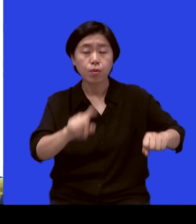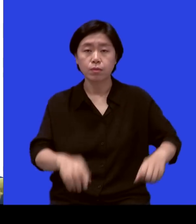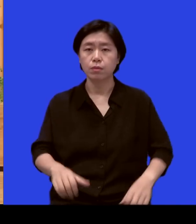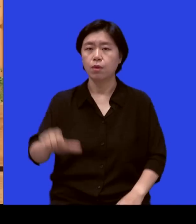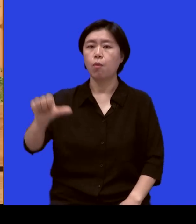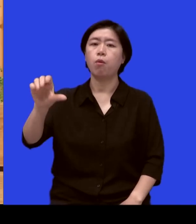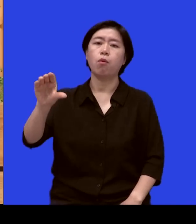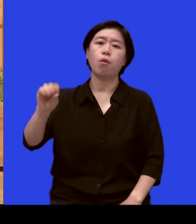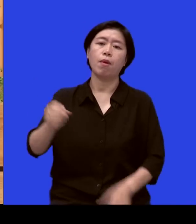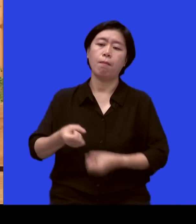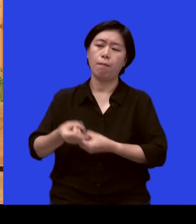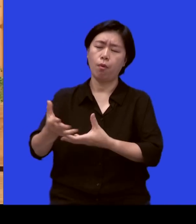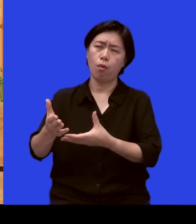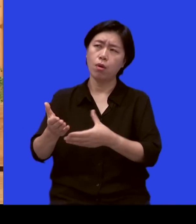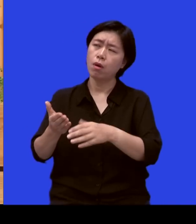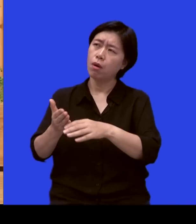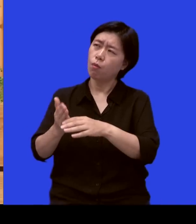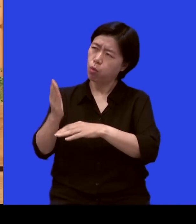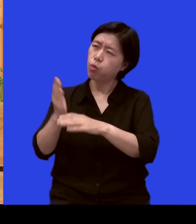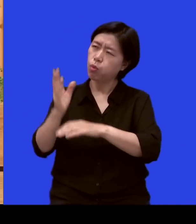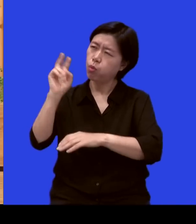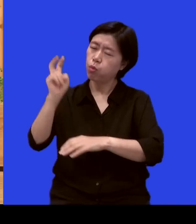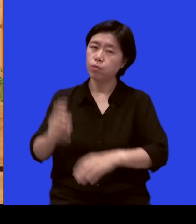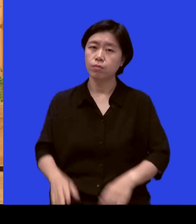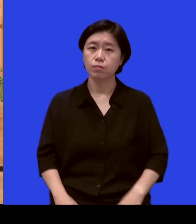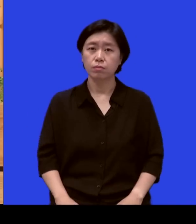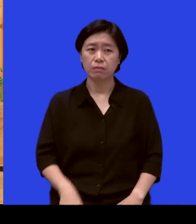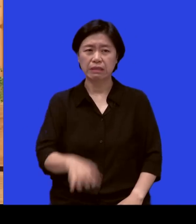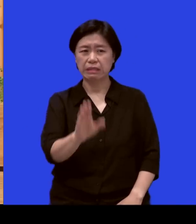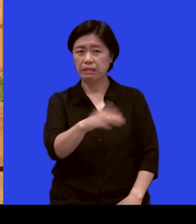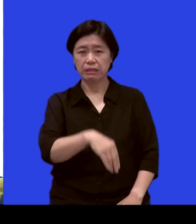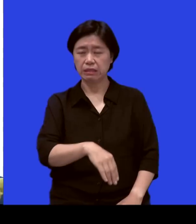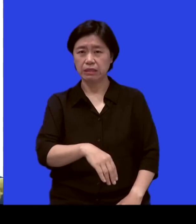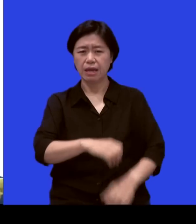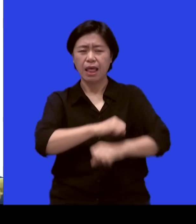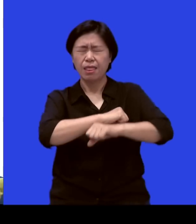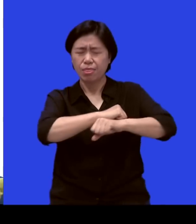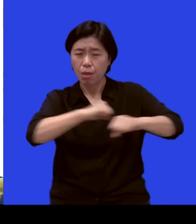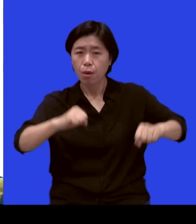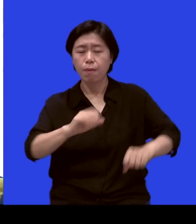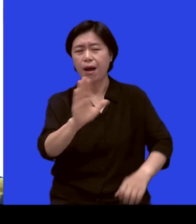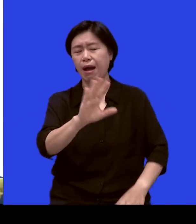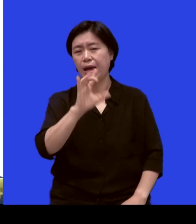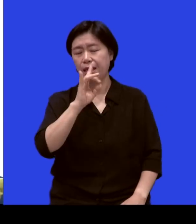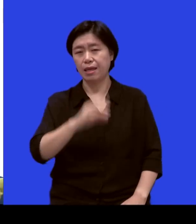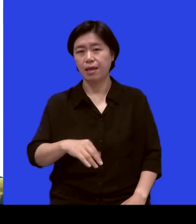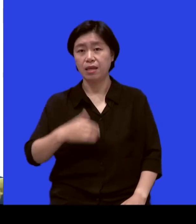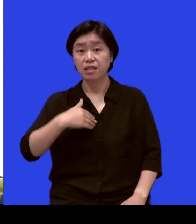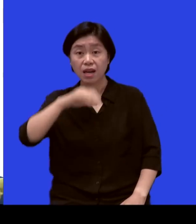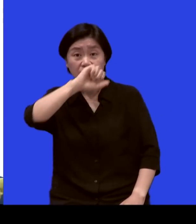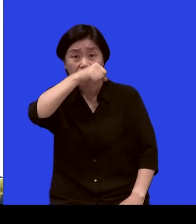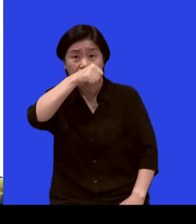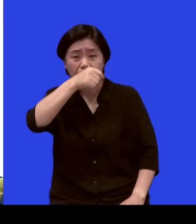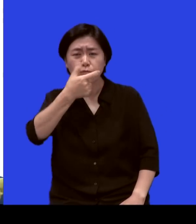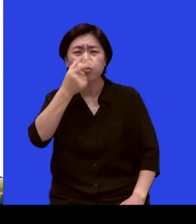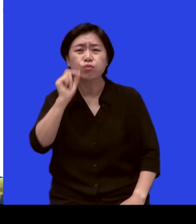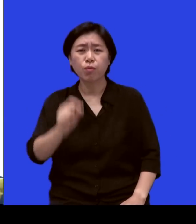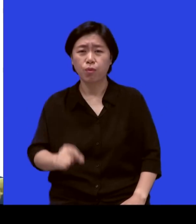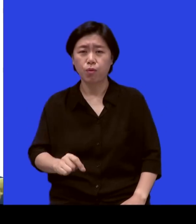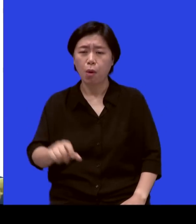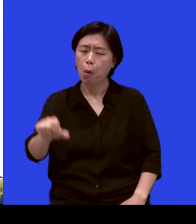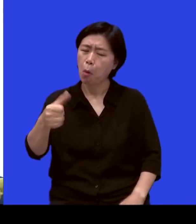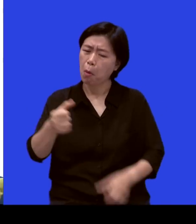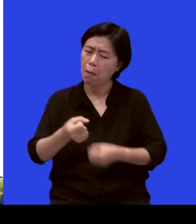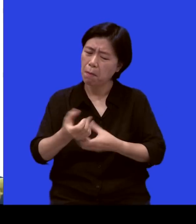5만 평이 좀 넘을 거래요. 그러더라고요. 그래서 크네요. 그럼 우리는 뭐 500평도 지금 이제 살까 말까 지금